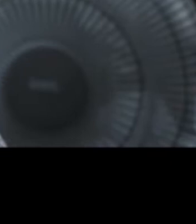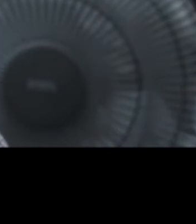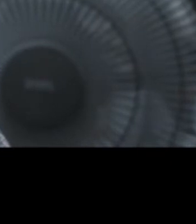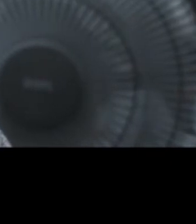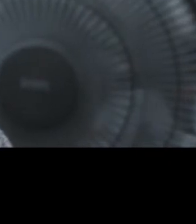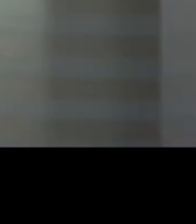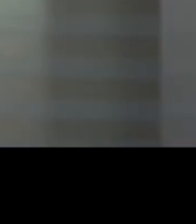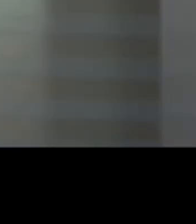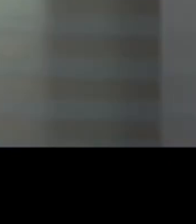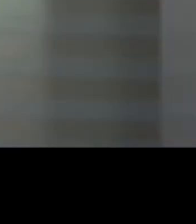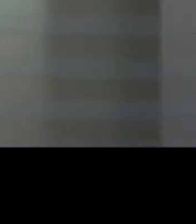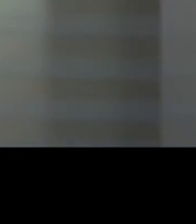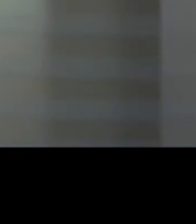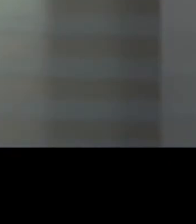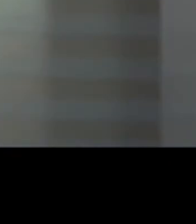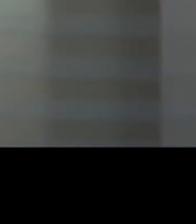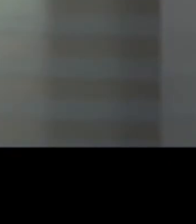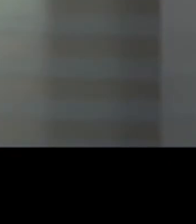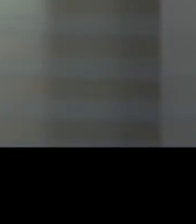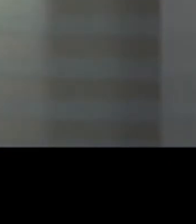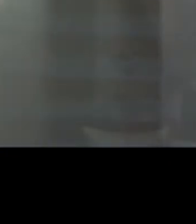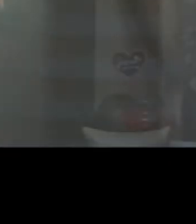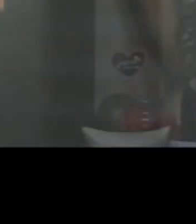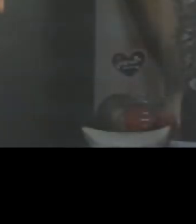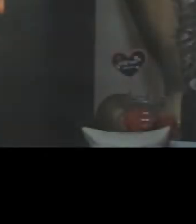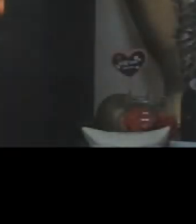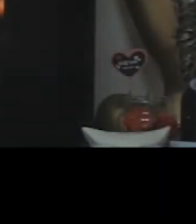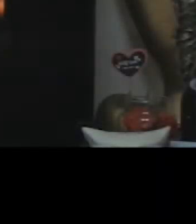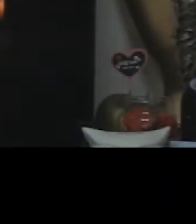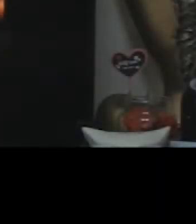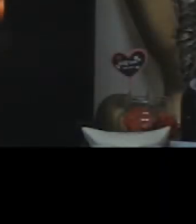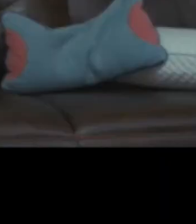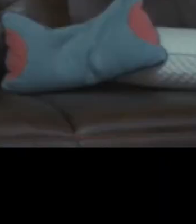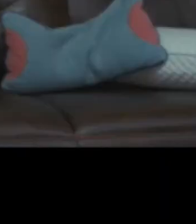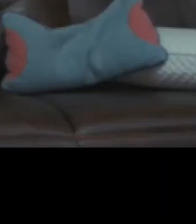진료실. 네. 갱년기입니다.